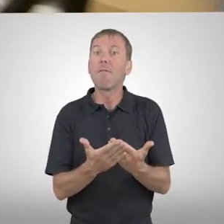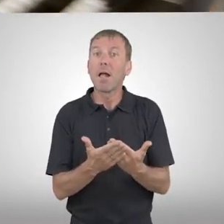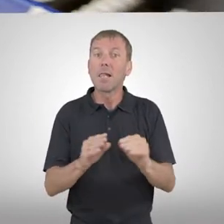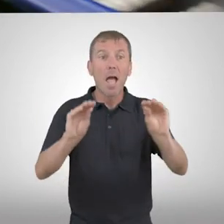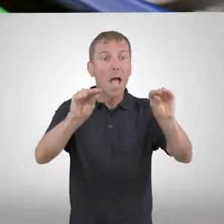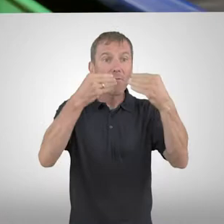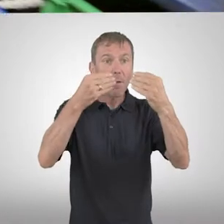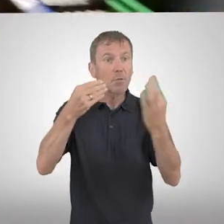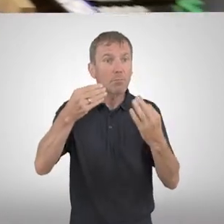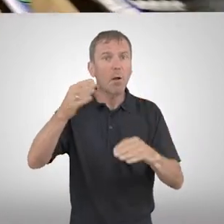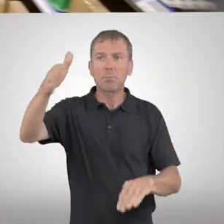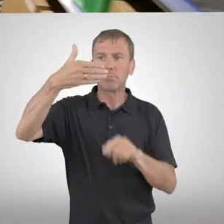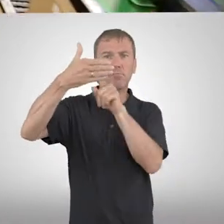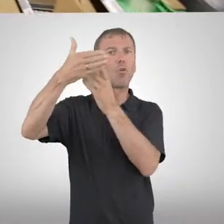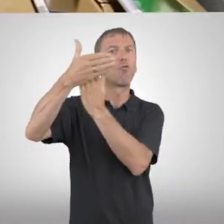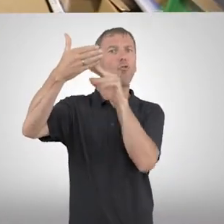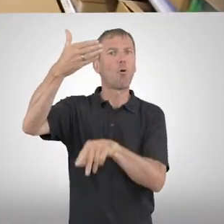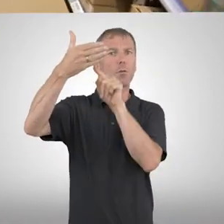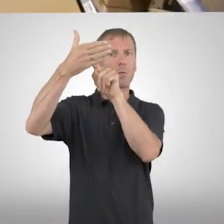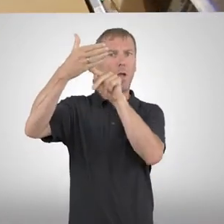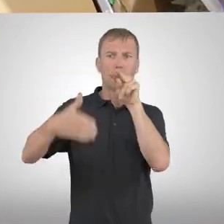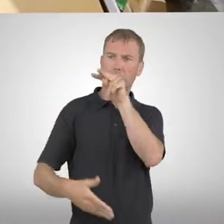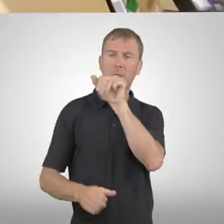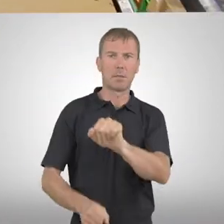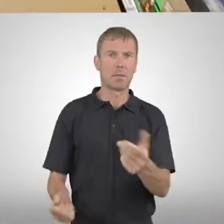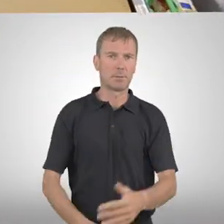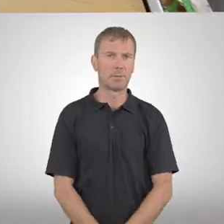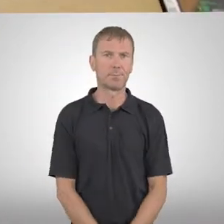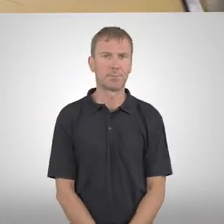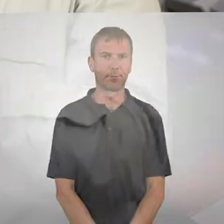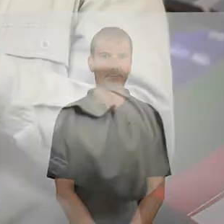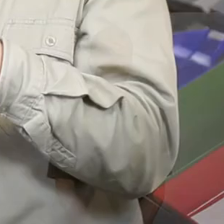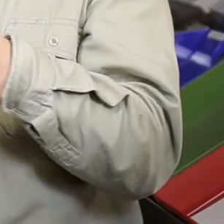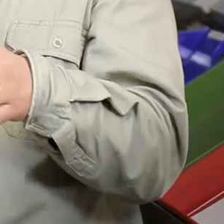die Informationen, die ich jetzt gerade brauche, auf meiner Datenbrille sehe.